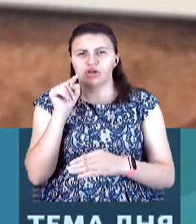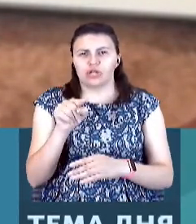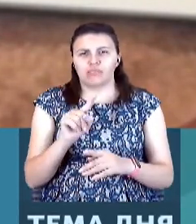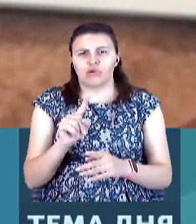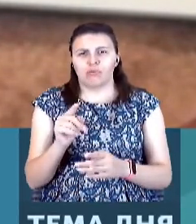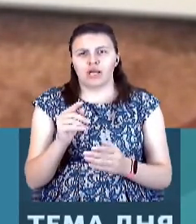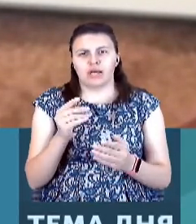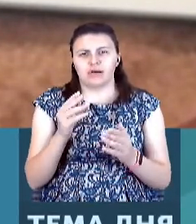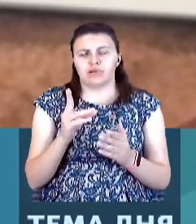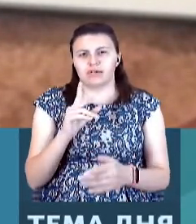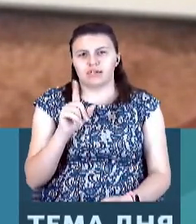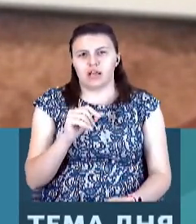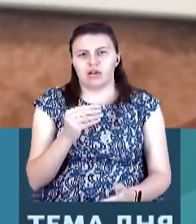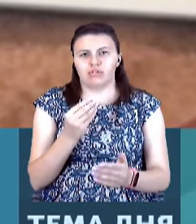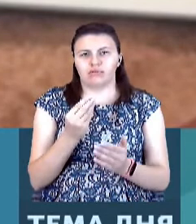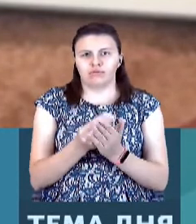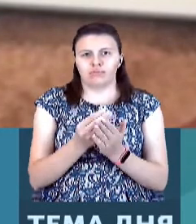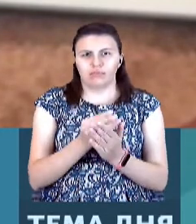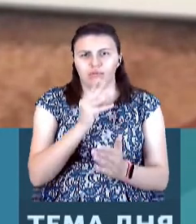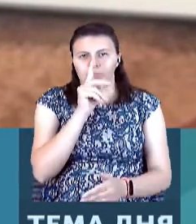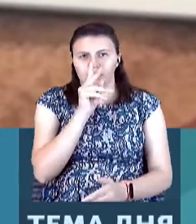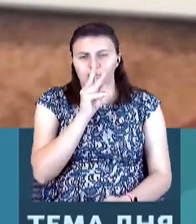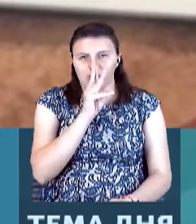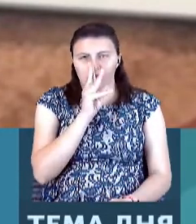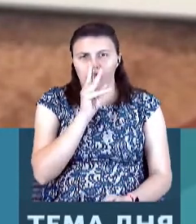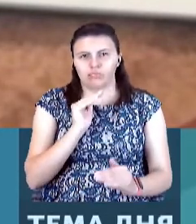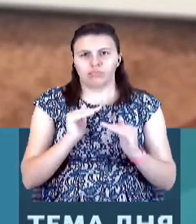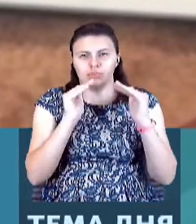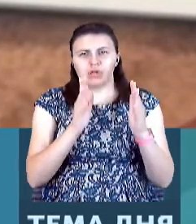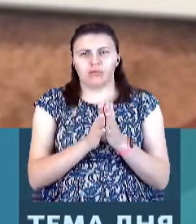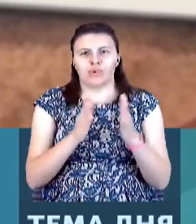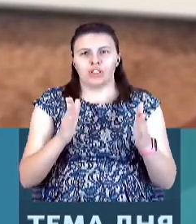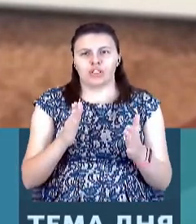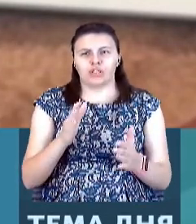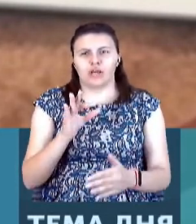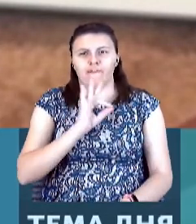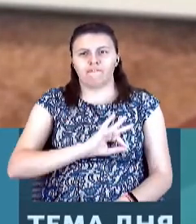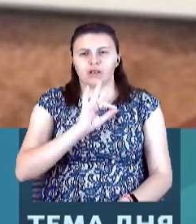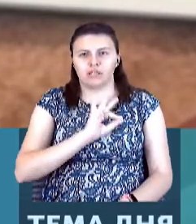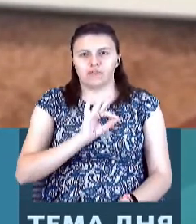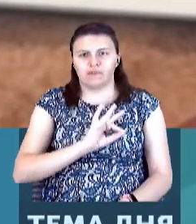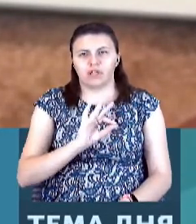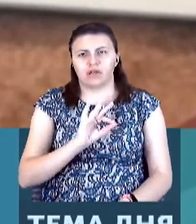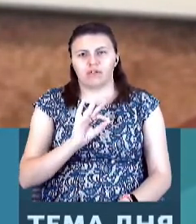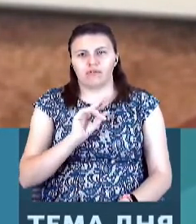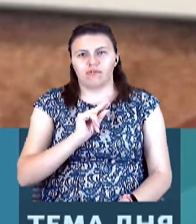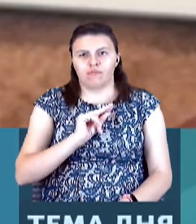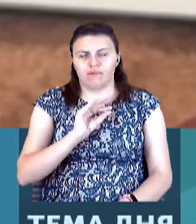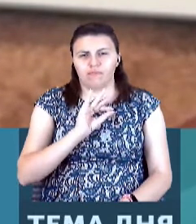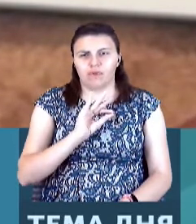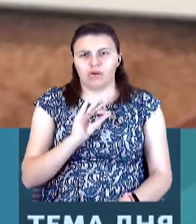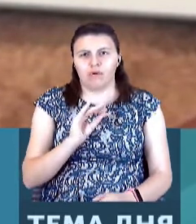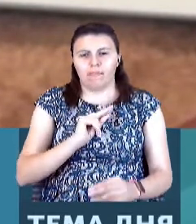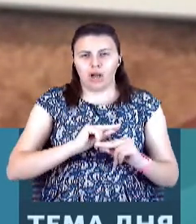рахунок підвищення оплати праці ми забезпечили більш ефективне використання праці, більш якісну робочу силу